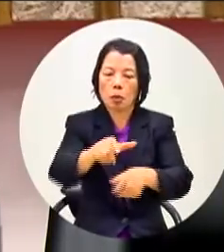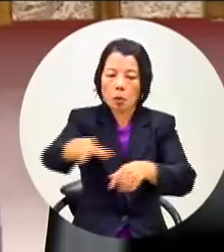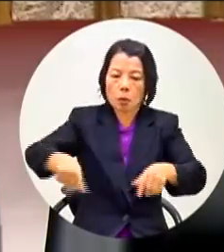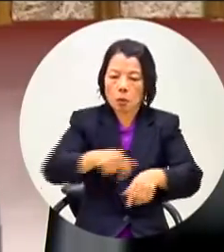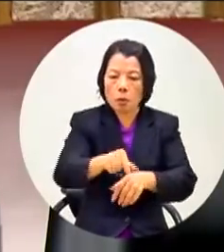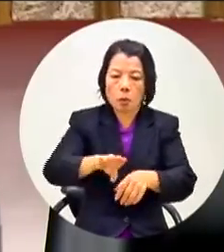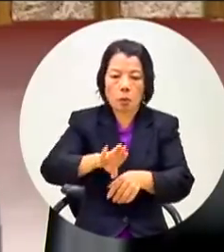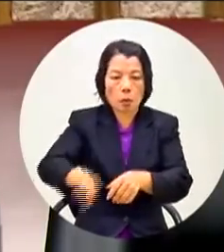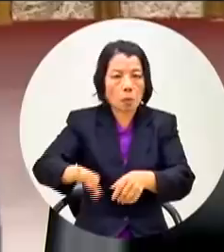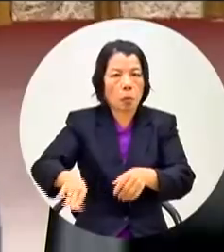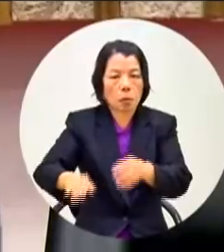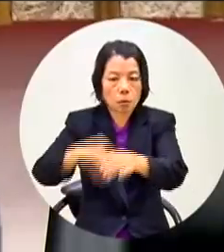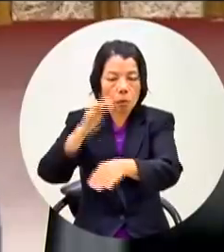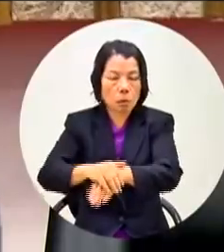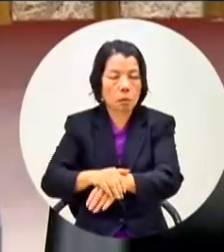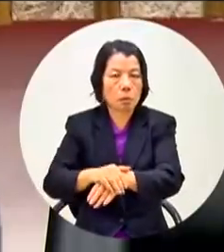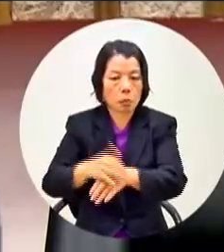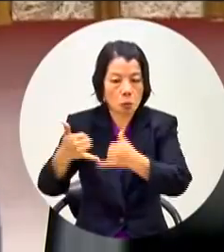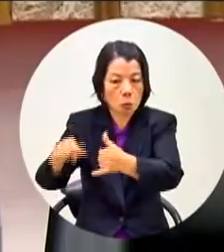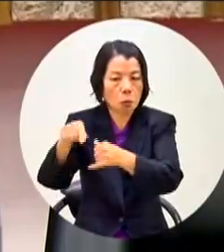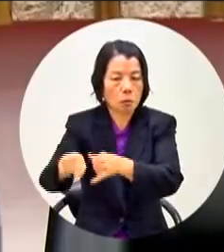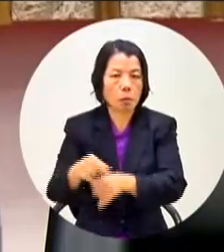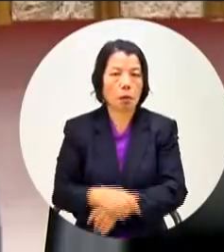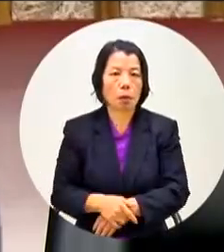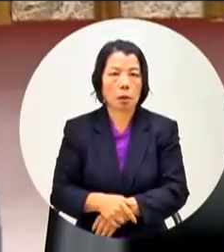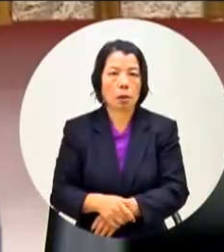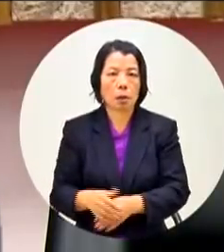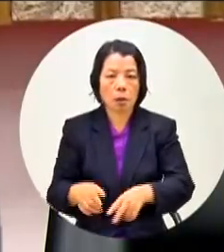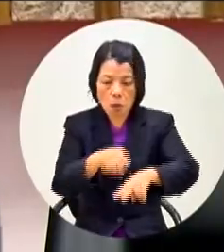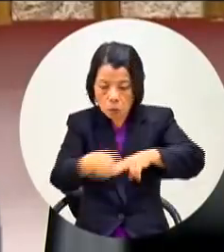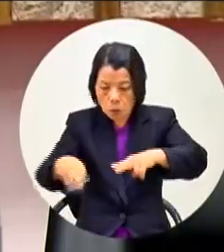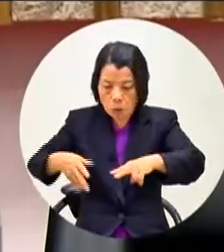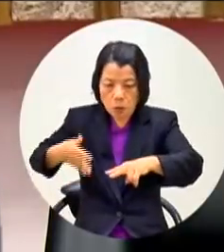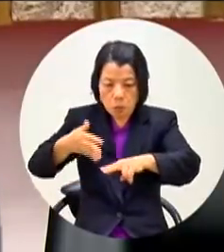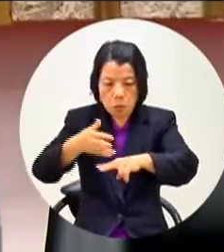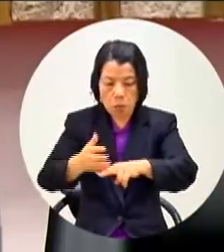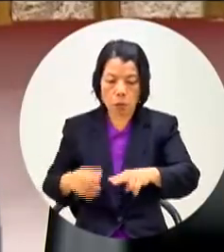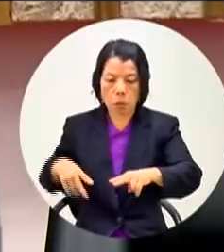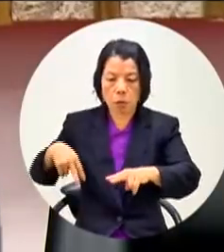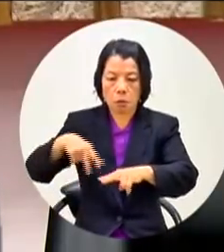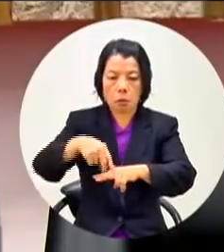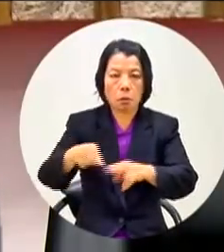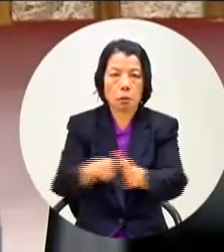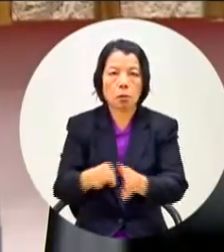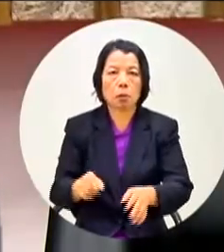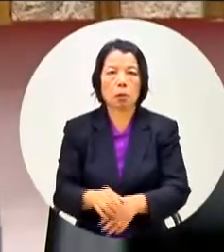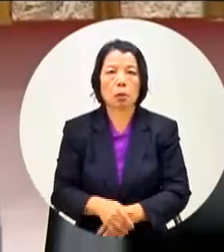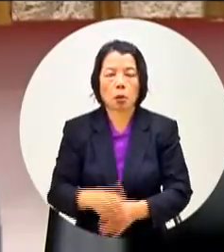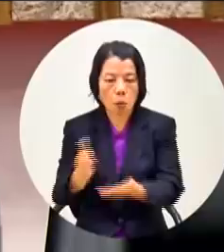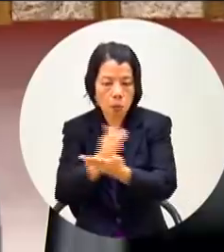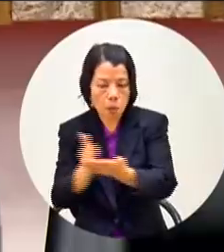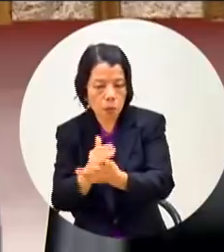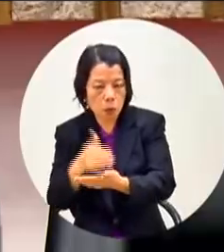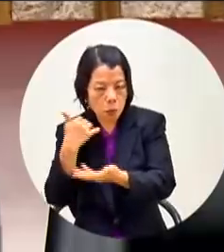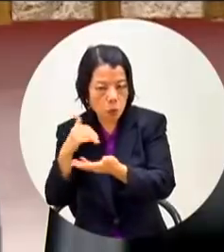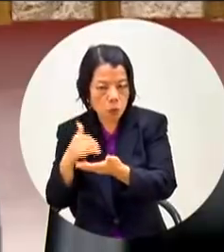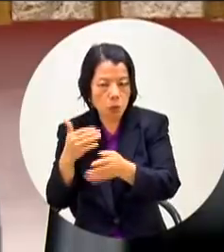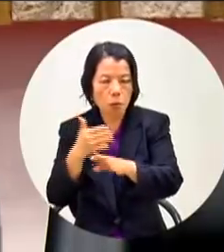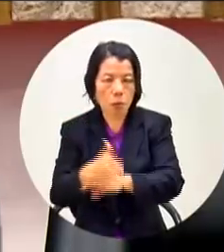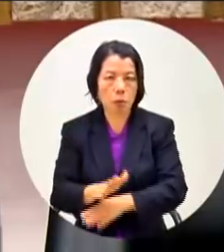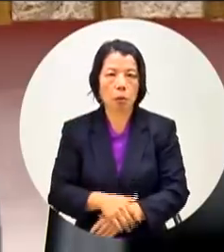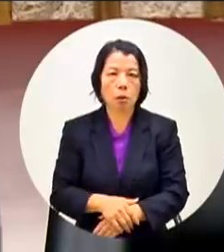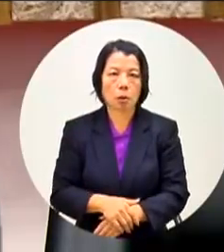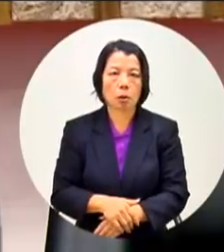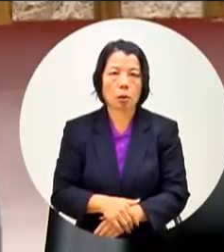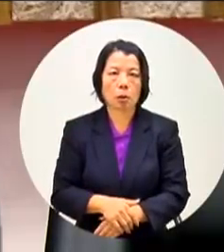等经过那个轻轨的时候，大概至少要我们有平均去在那边等过，至少在上下班时刻至